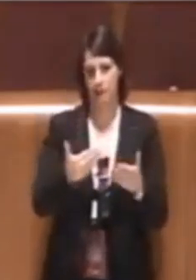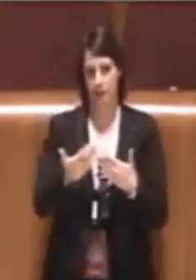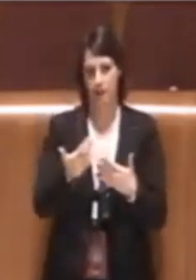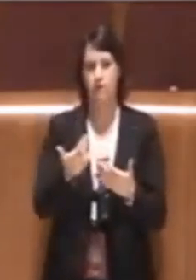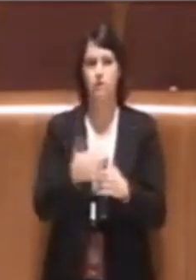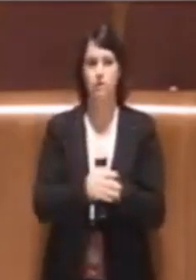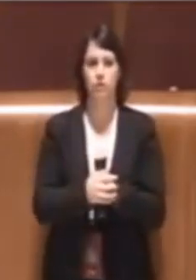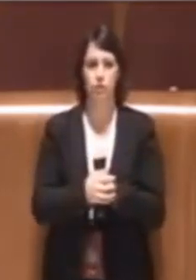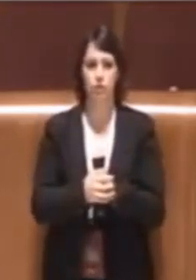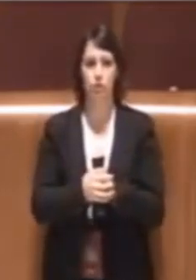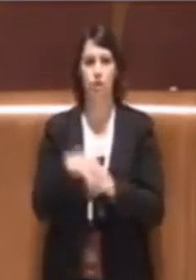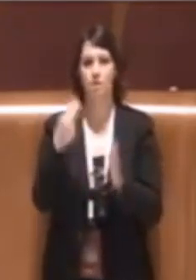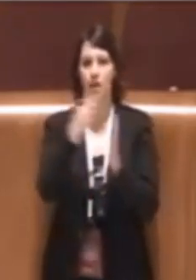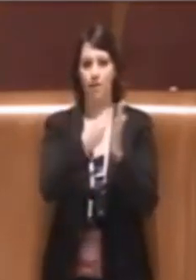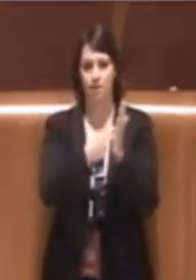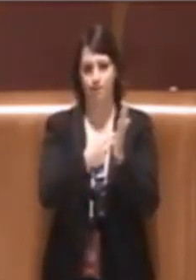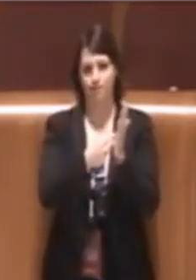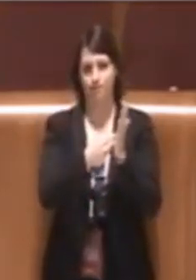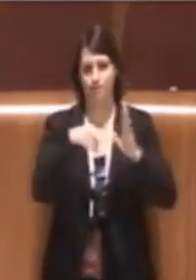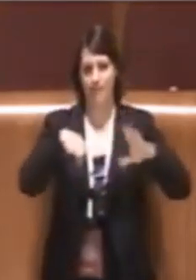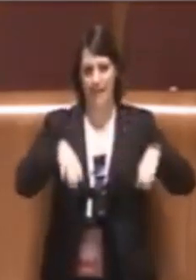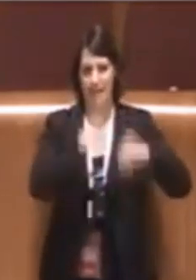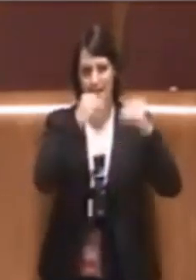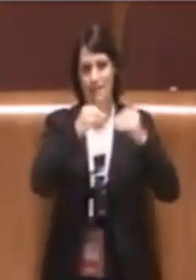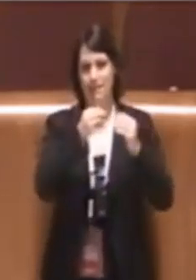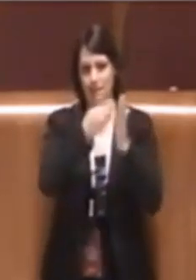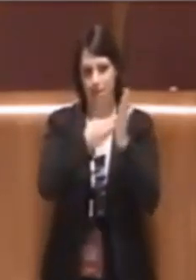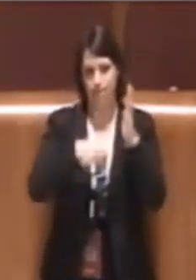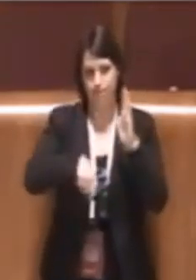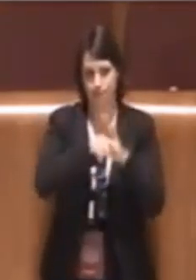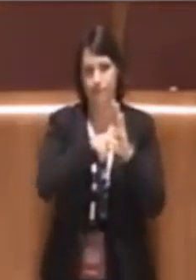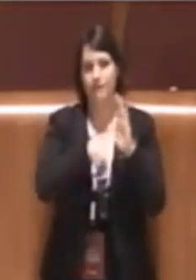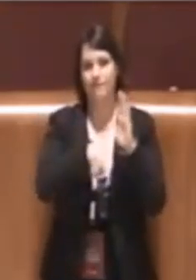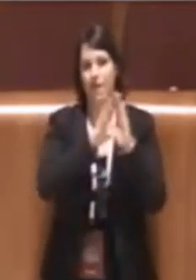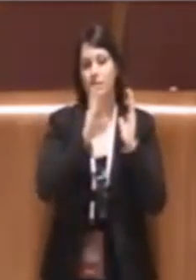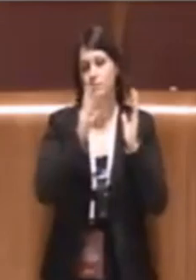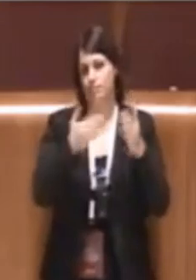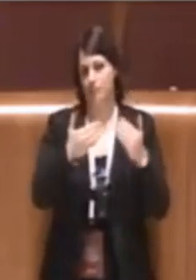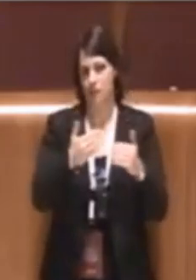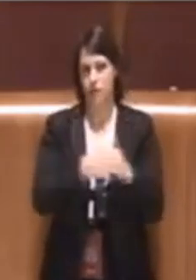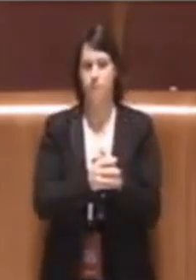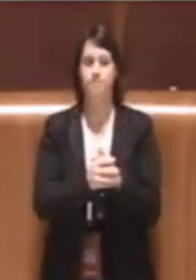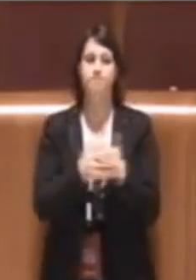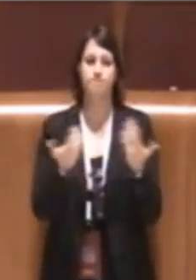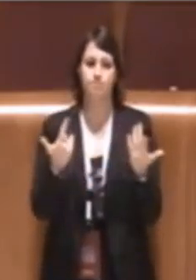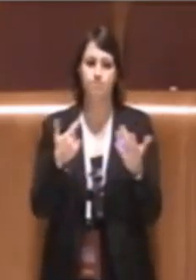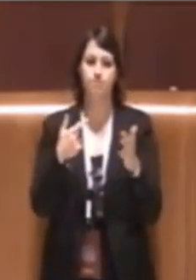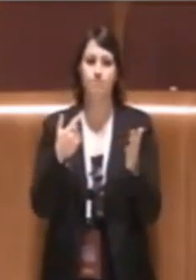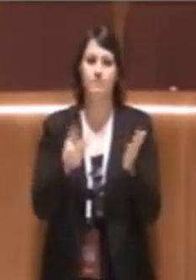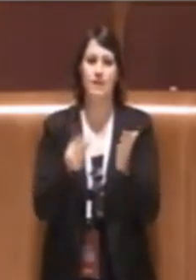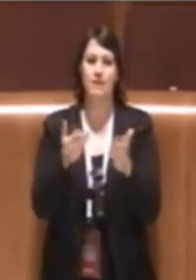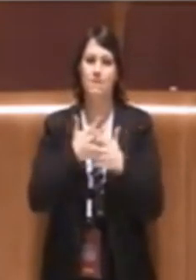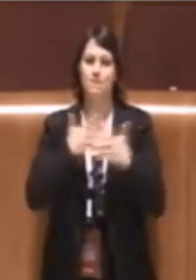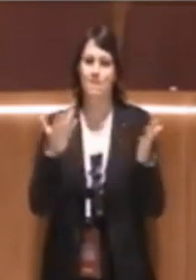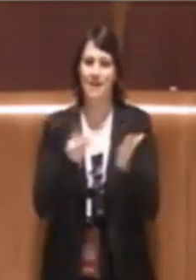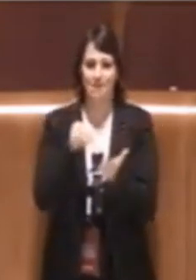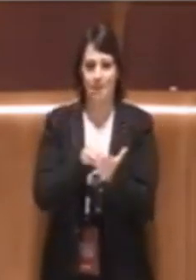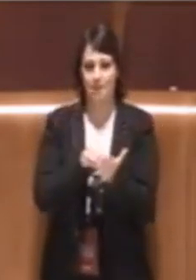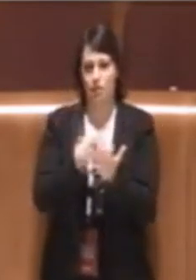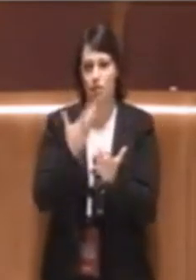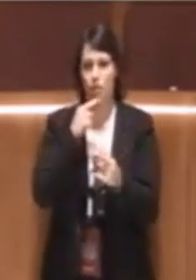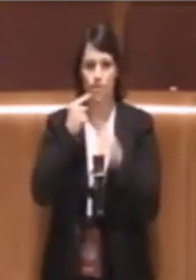delle liste e quindi di un nuovo servizio. Il maxi emendamento l'abbiamo discusso prima, ripeto, raccoglie